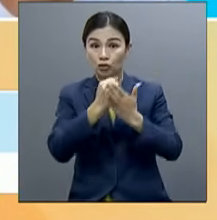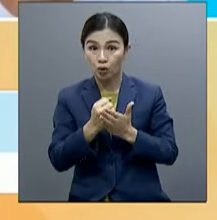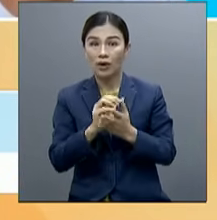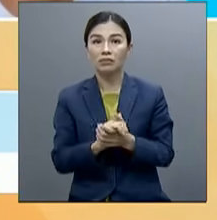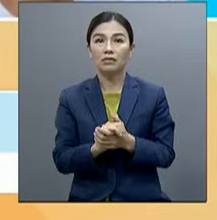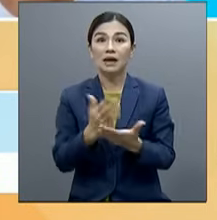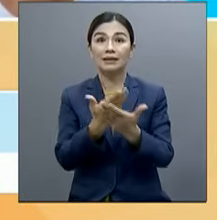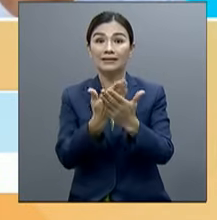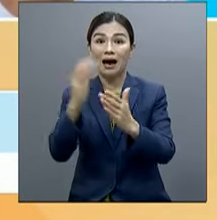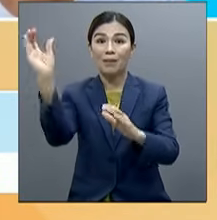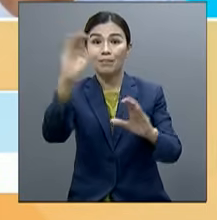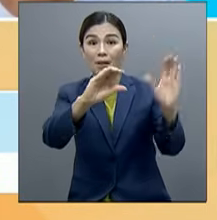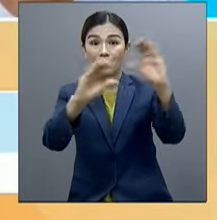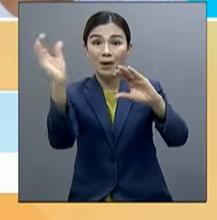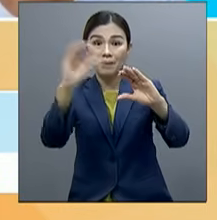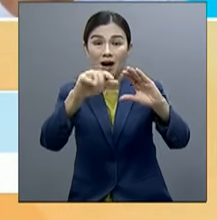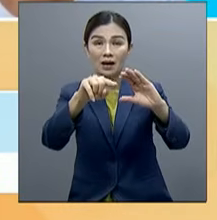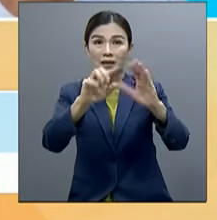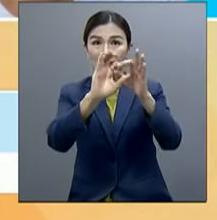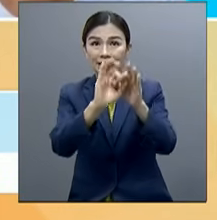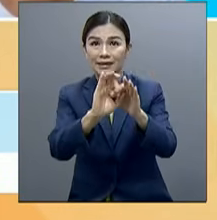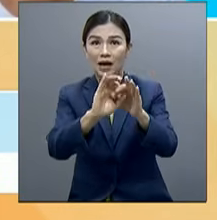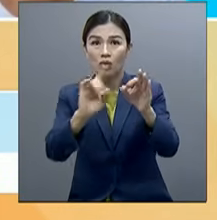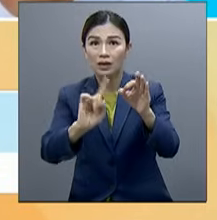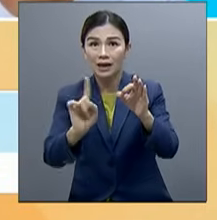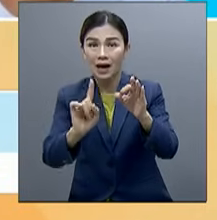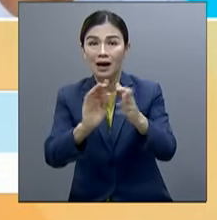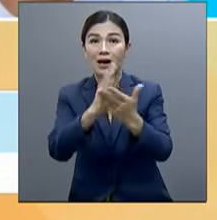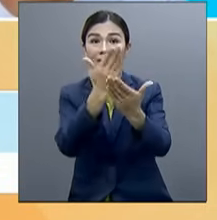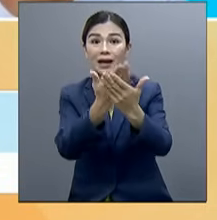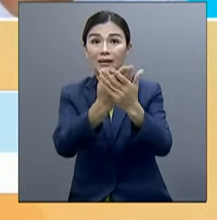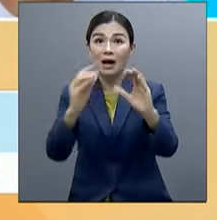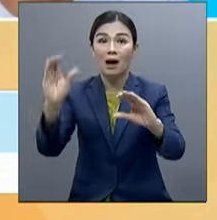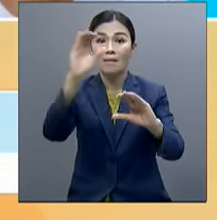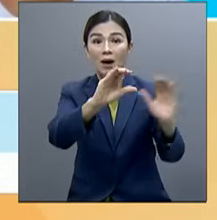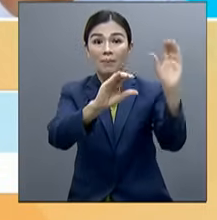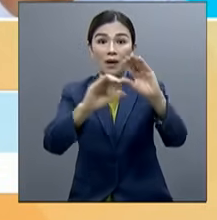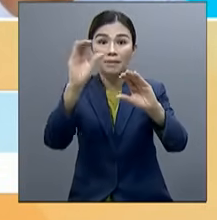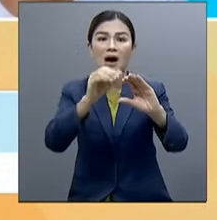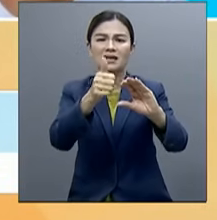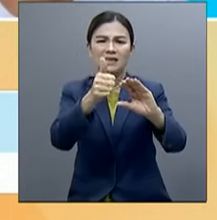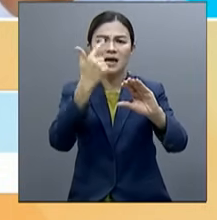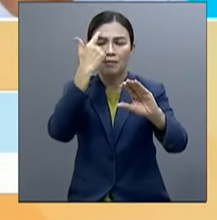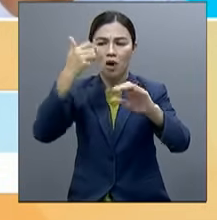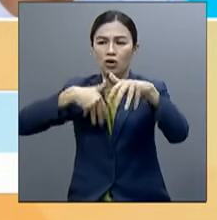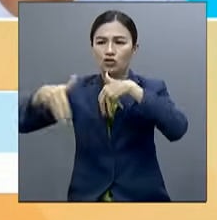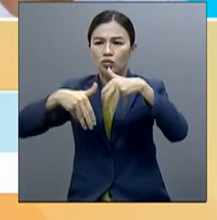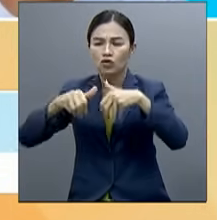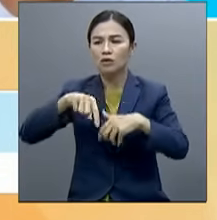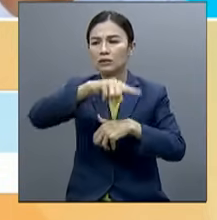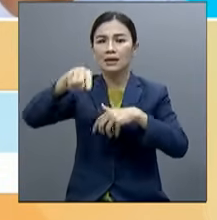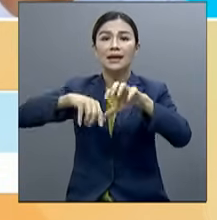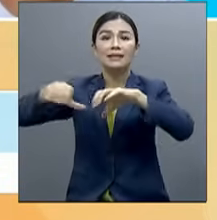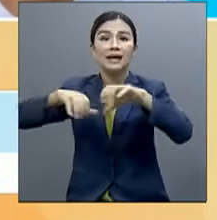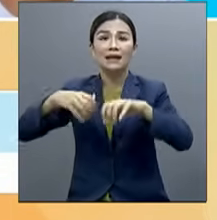จะช่วยในเรื่องของเป็นจำนวนเป็นเม็ดเงินถ้าได้ก็จะดีกว่าเพราะว่าชาวบ้านจะได้กับบริหารในตรงจุดที่ต้อง